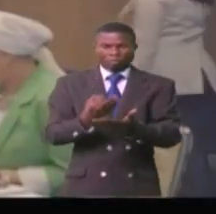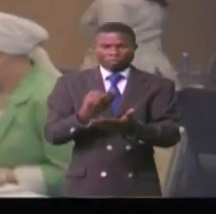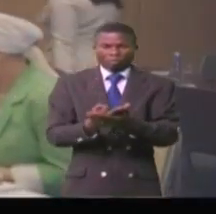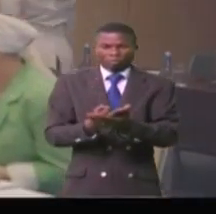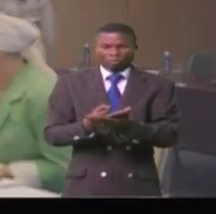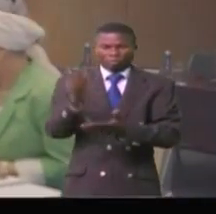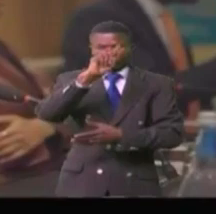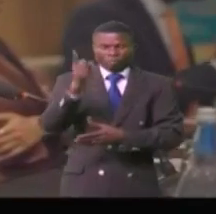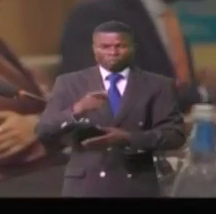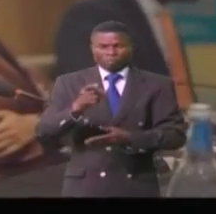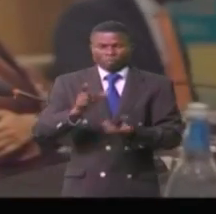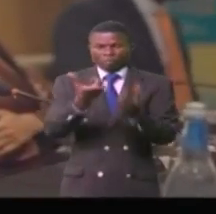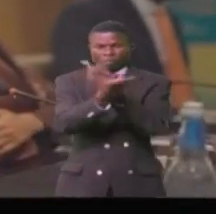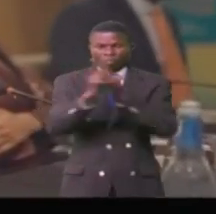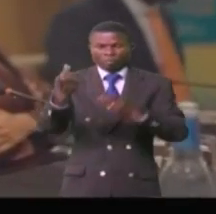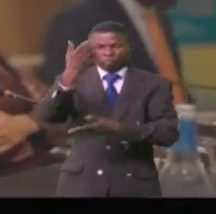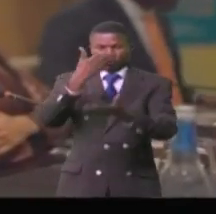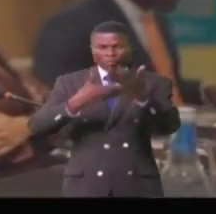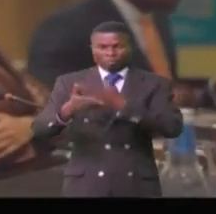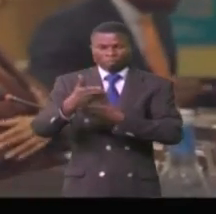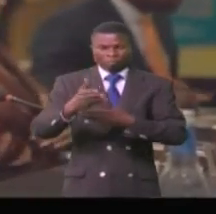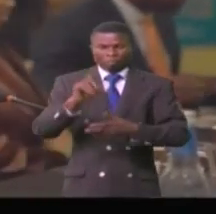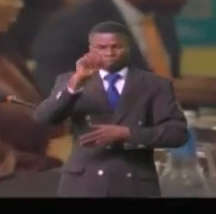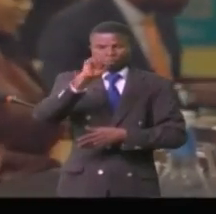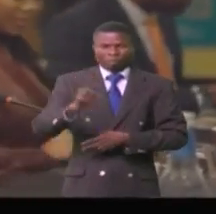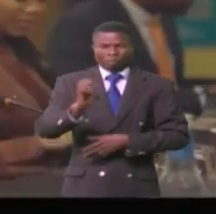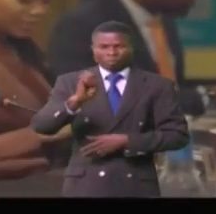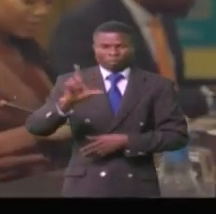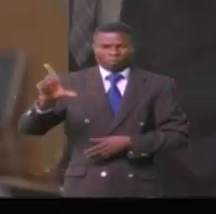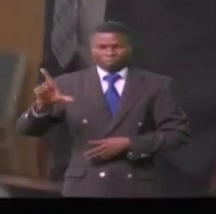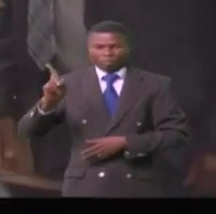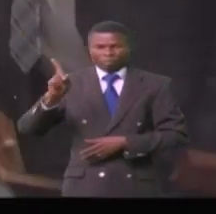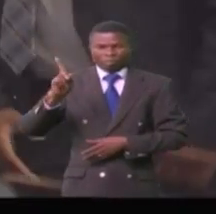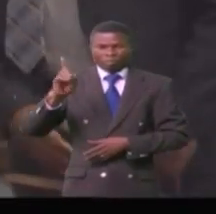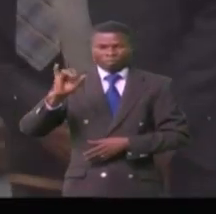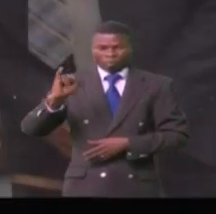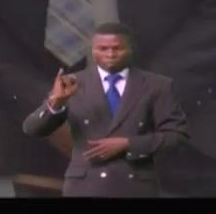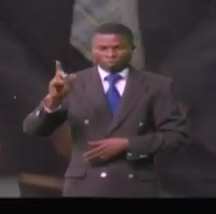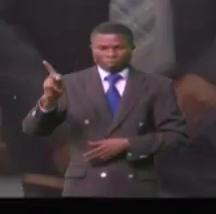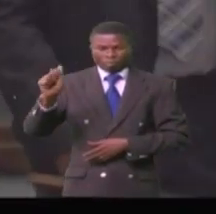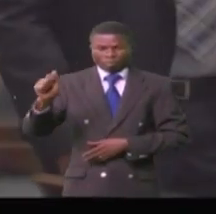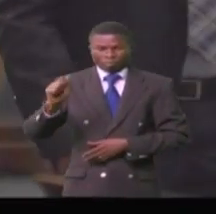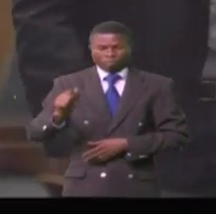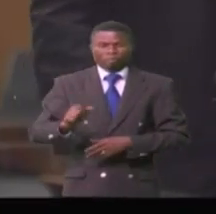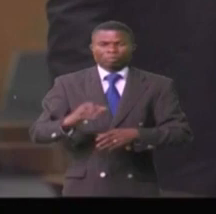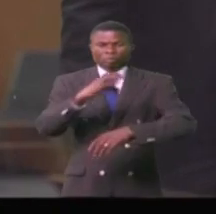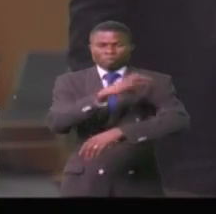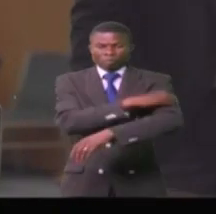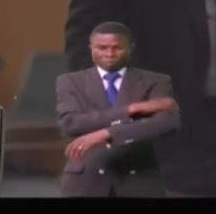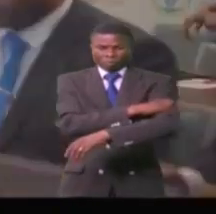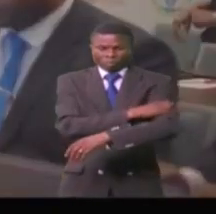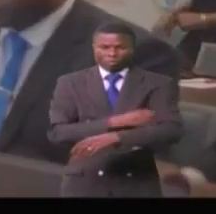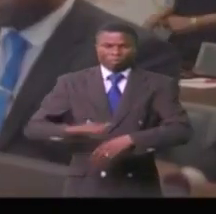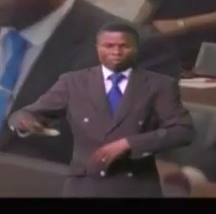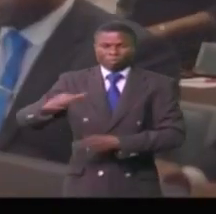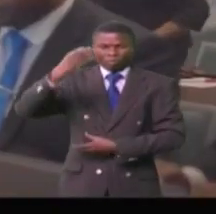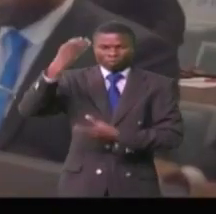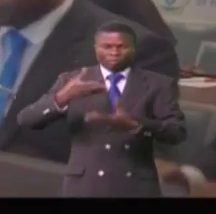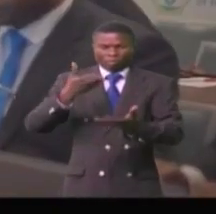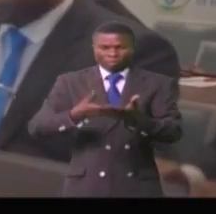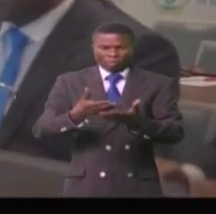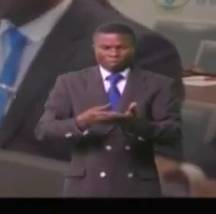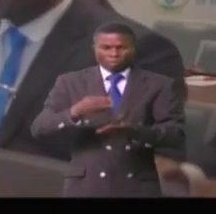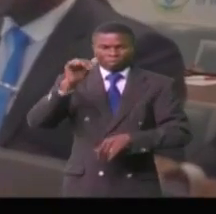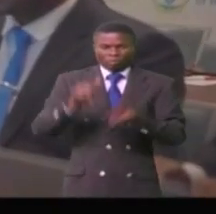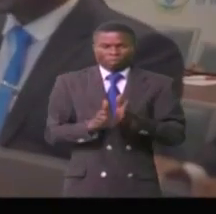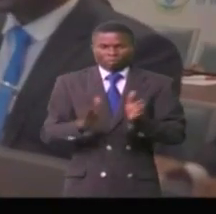de la zone de libre-échange continentale africaine, ZLECAF, s'est tenue à Kigali, au Rwanda, siège du fonds d'ajustement. Wamkele Mene,